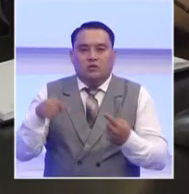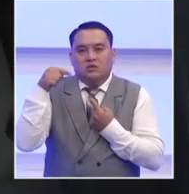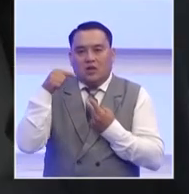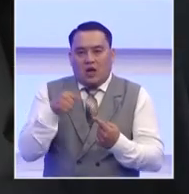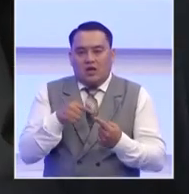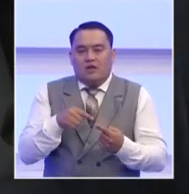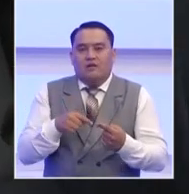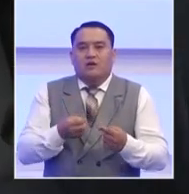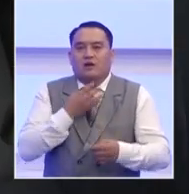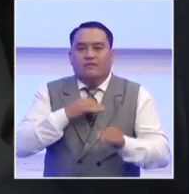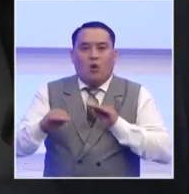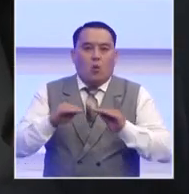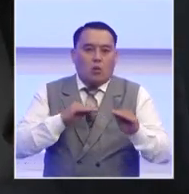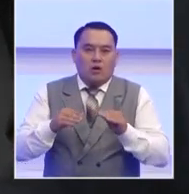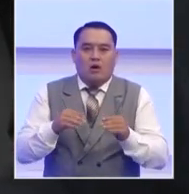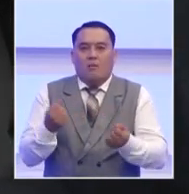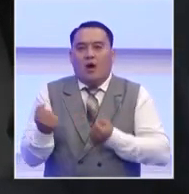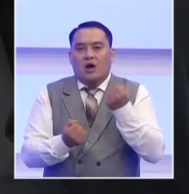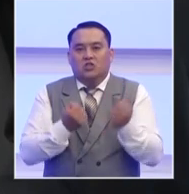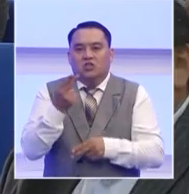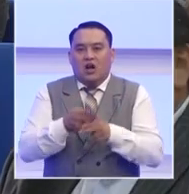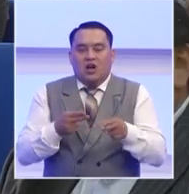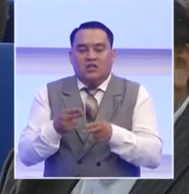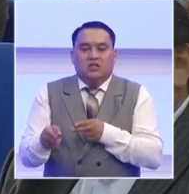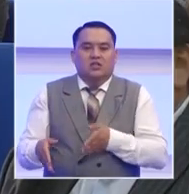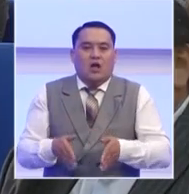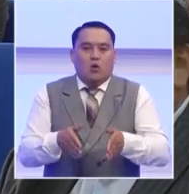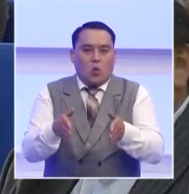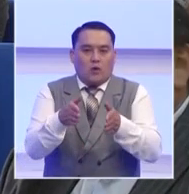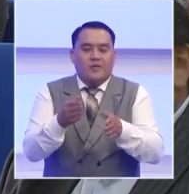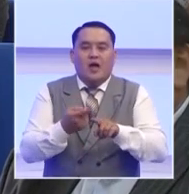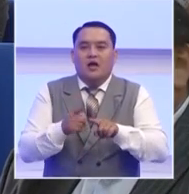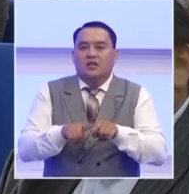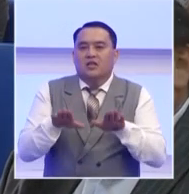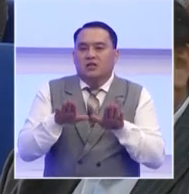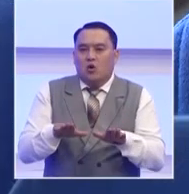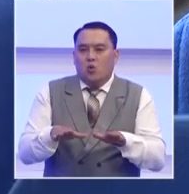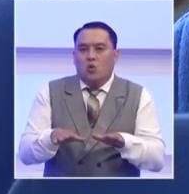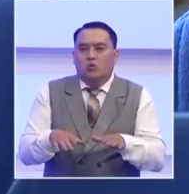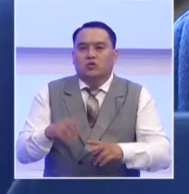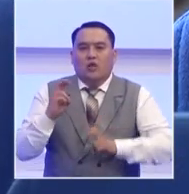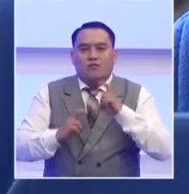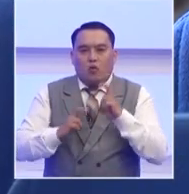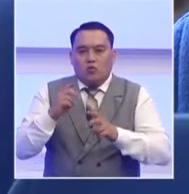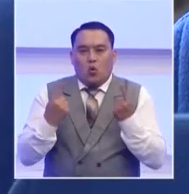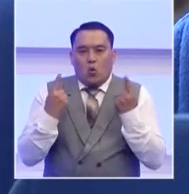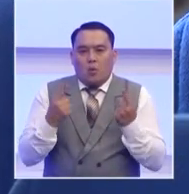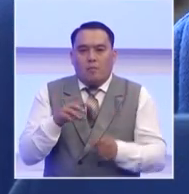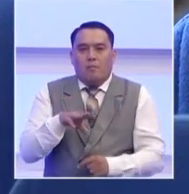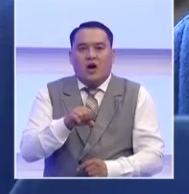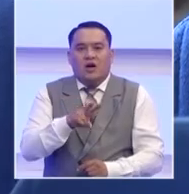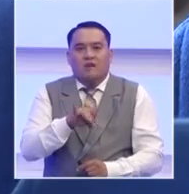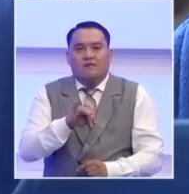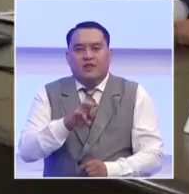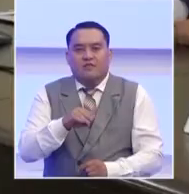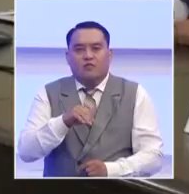соответствующей инфраструктуры – автомобильных и железных дорог. На индустриальной зоне расположены крупнейшие заводы, такие как Maravim Food.